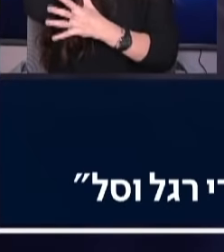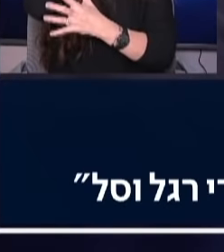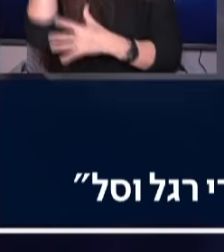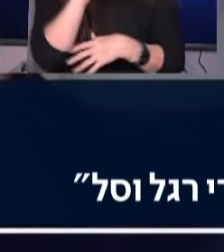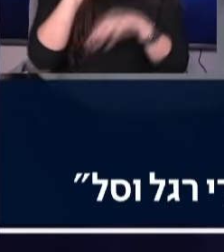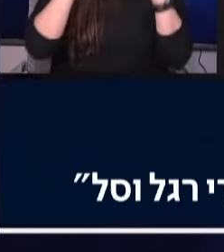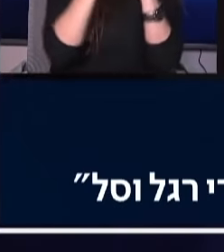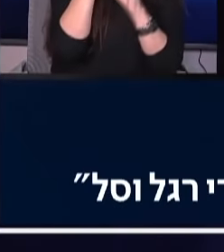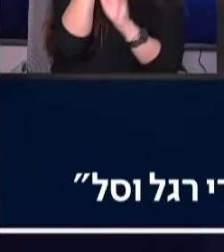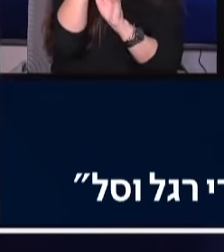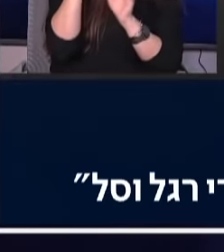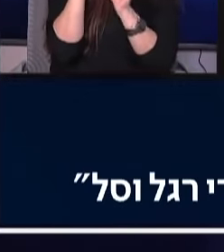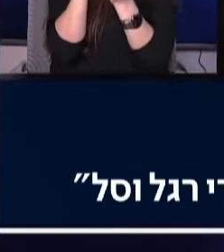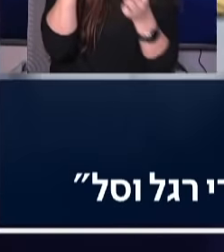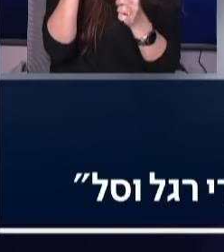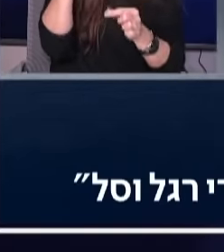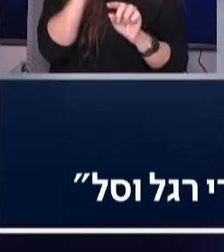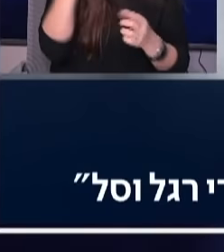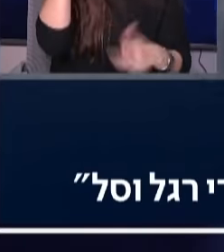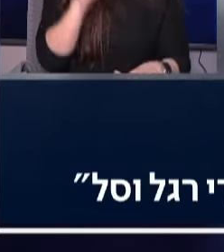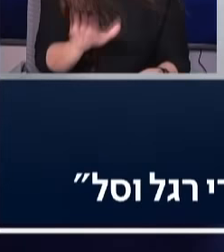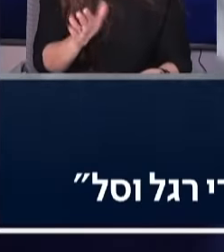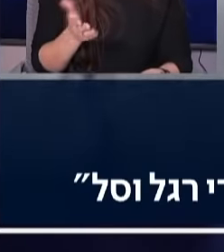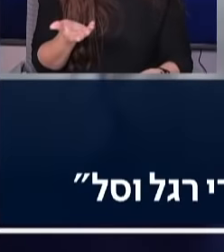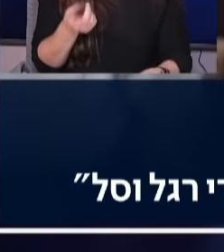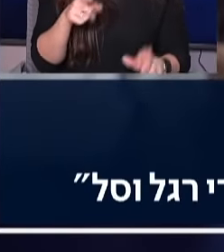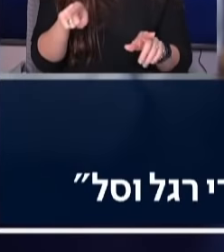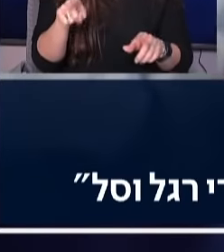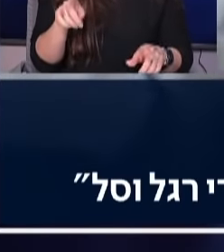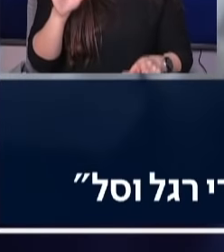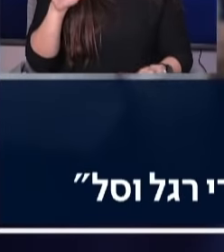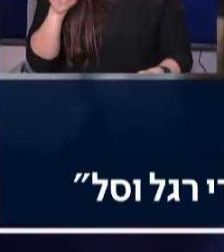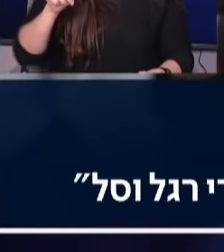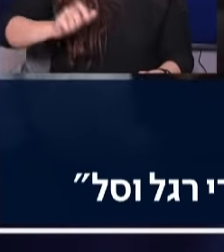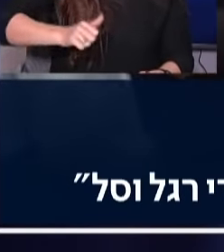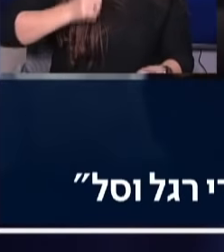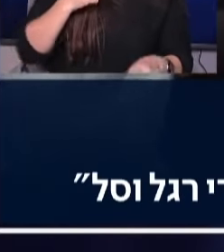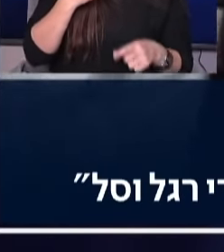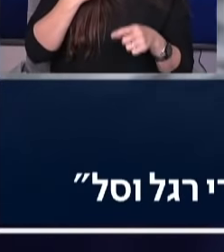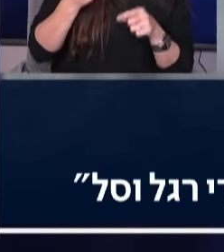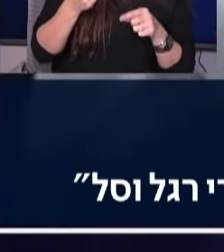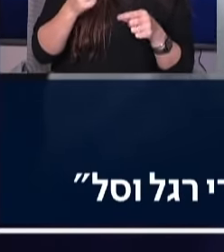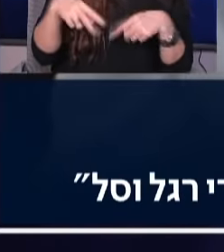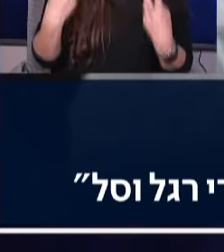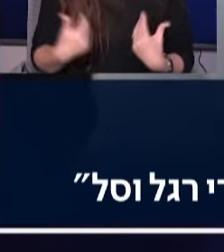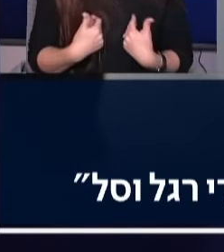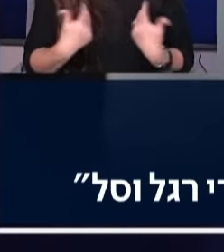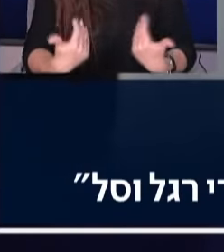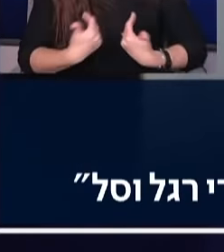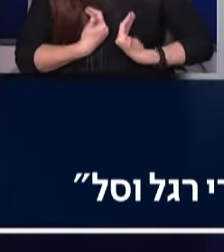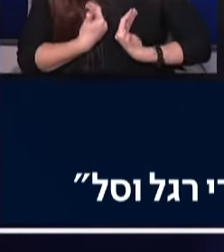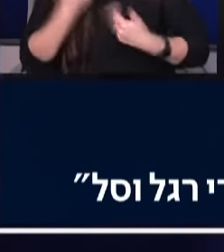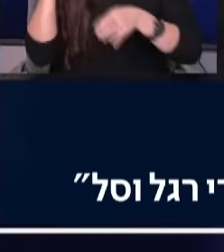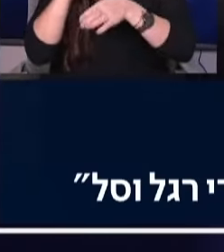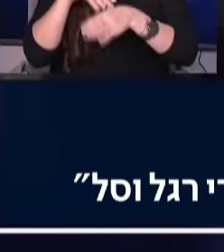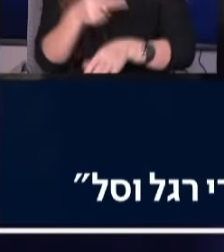כאן דיון. ובעיקר דברים שאמר למשל השר אלעזר שטרן, שהוא פונה לאנשים שנמצאים כאן, אומר תהיו איתנו, תעזרו לנו גם בדיווחים למשטרה, גם